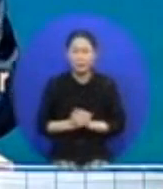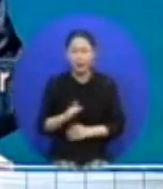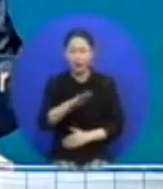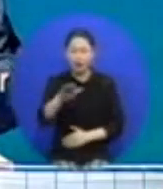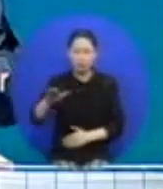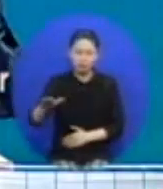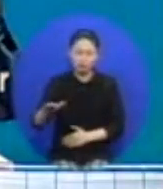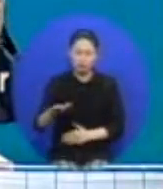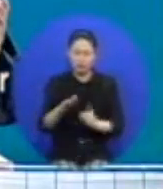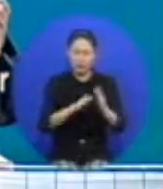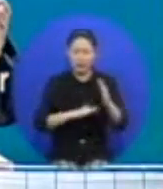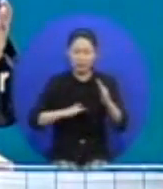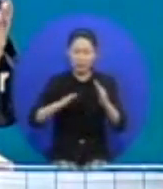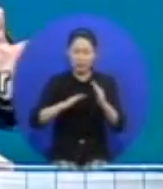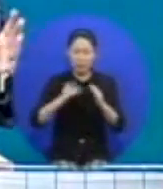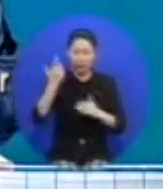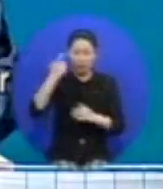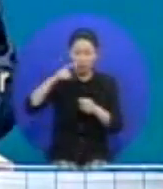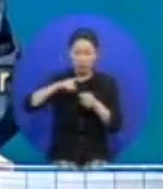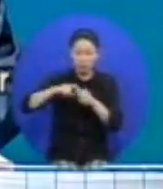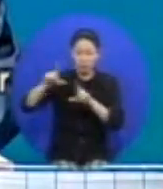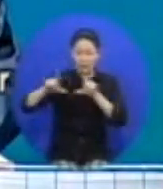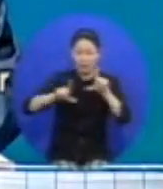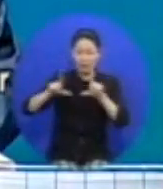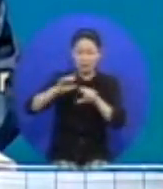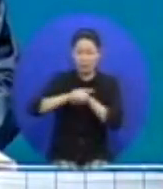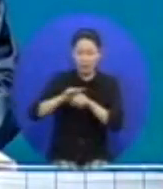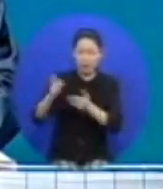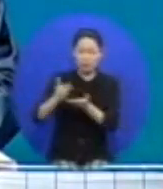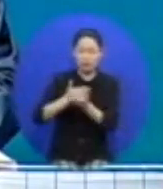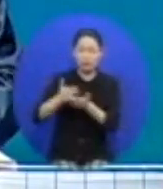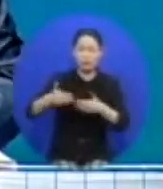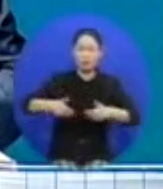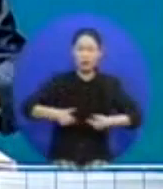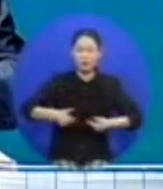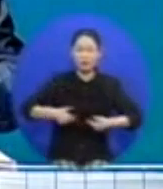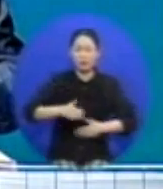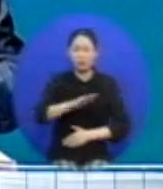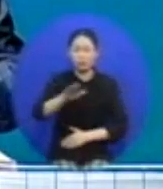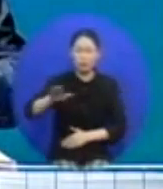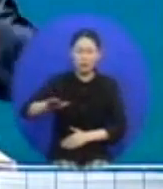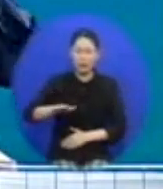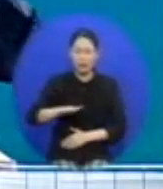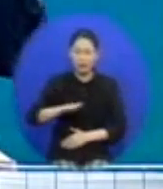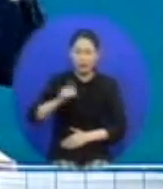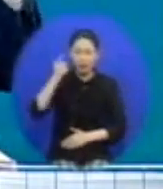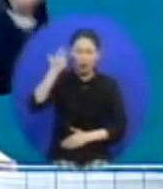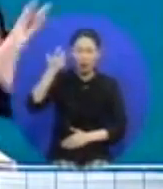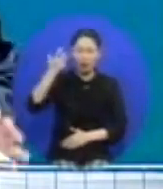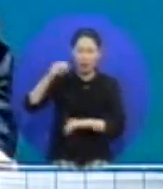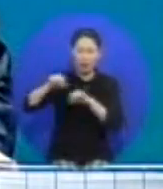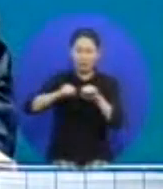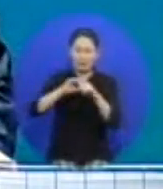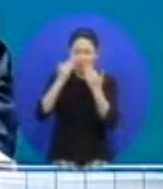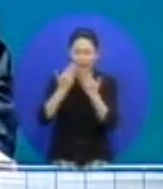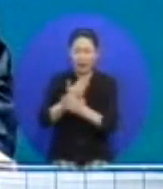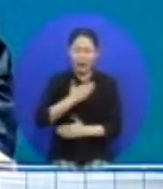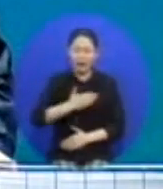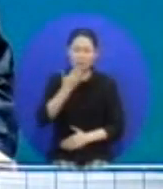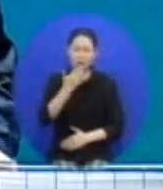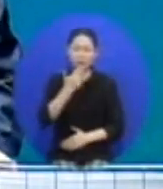여러분의 가정에 영적인 상태를 잘 분별 하셔야 합니다 우리가 영의 역사를 다 알 수는